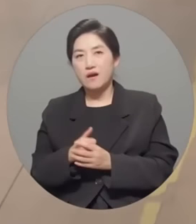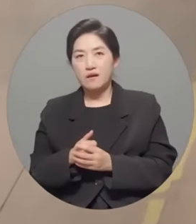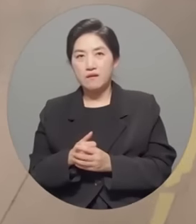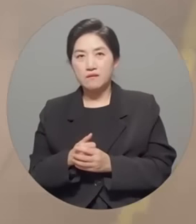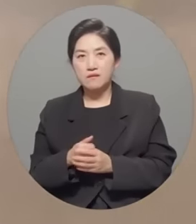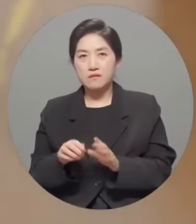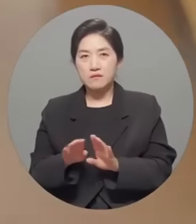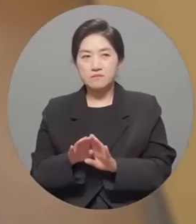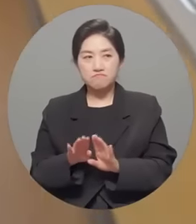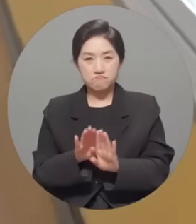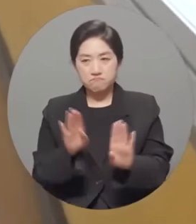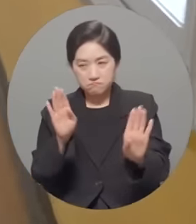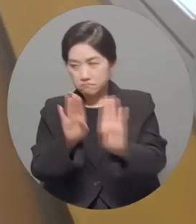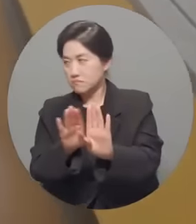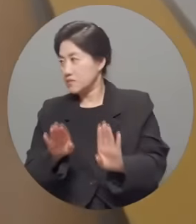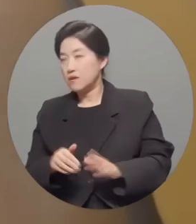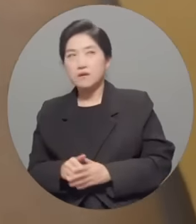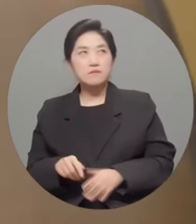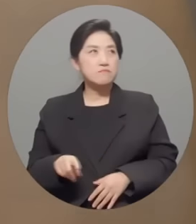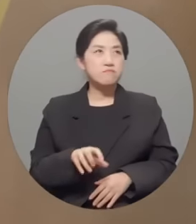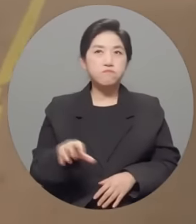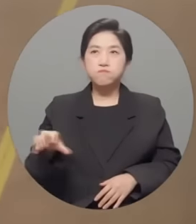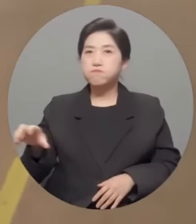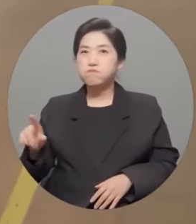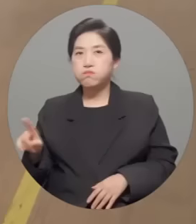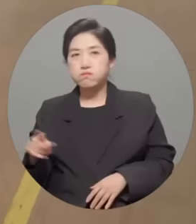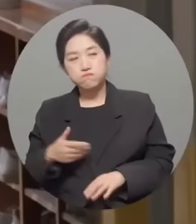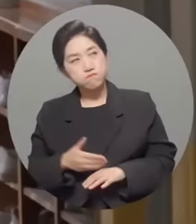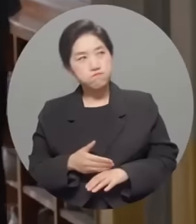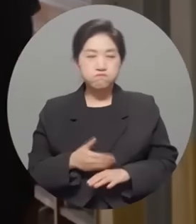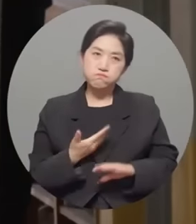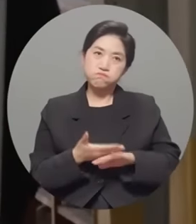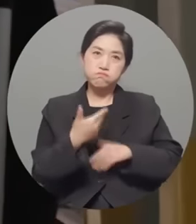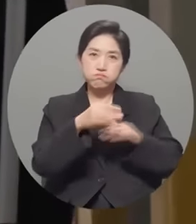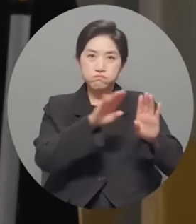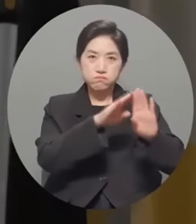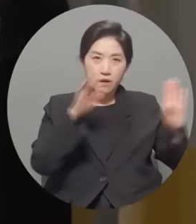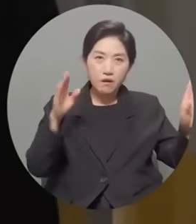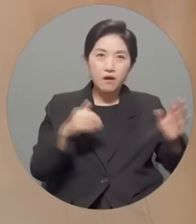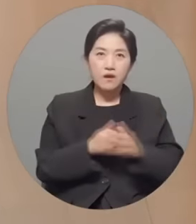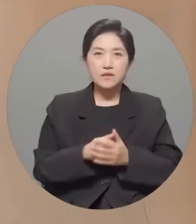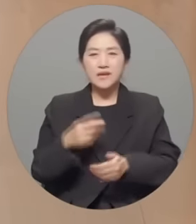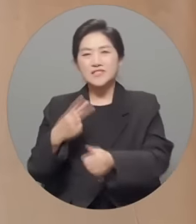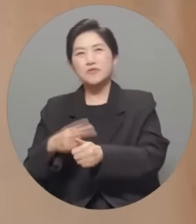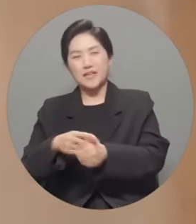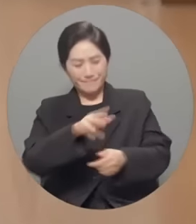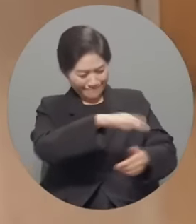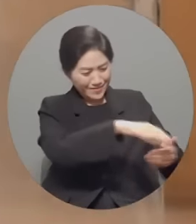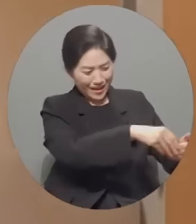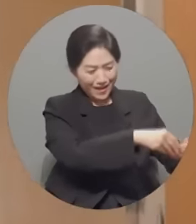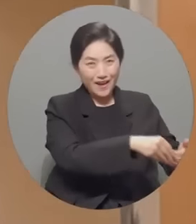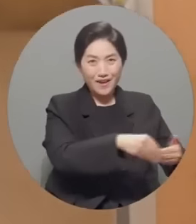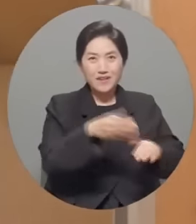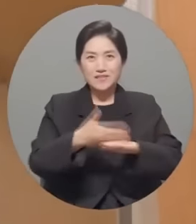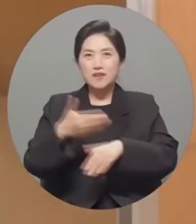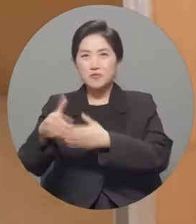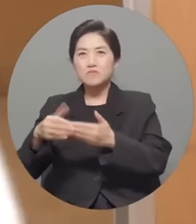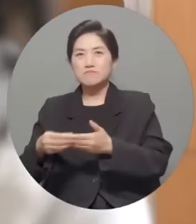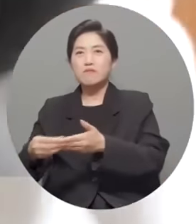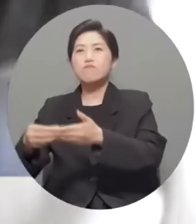복도로 나간 아이는 길을 잃고 헤매다 다른 교실로 들어가고 곧이어 선생님 손에 이끌려 또 다른 교실로